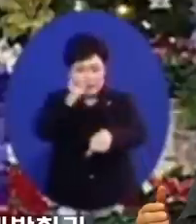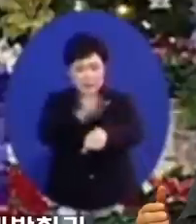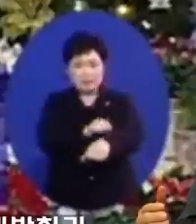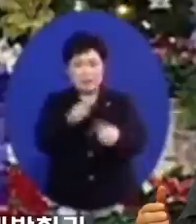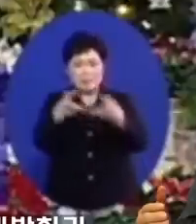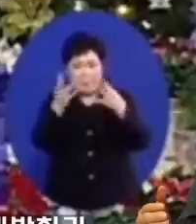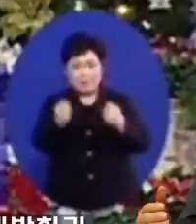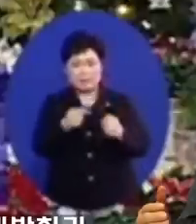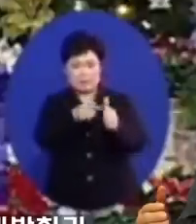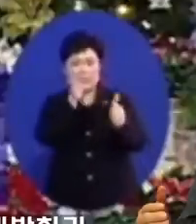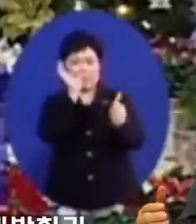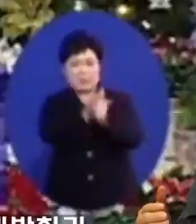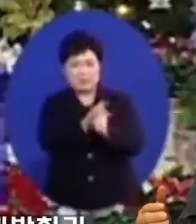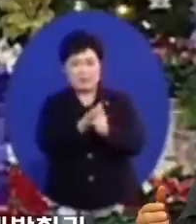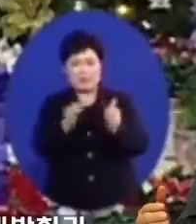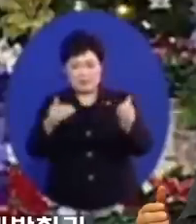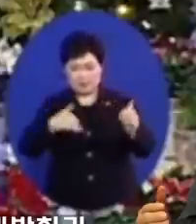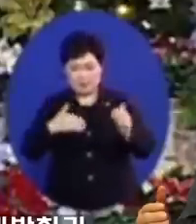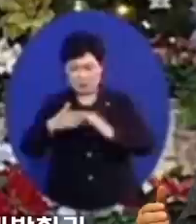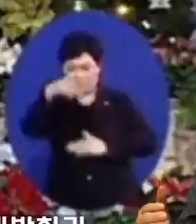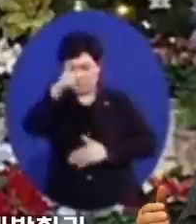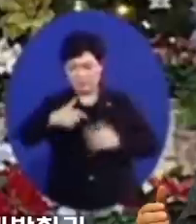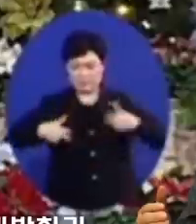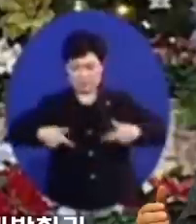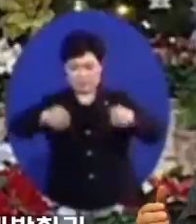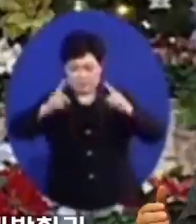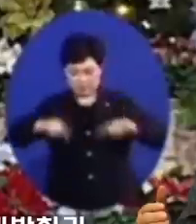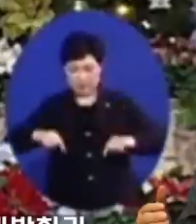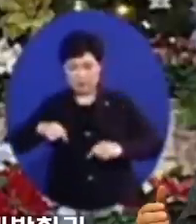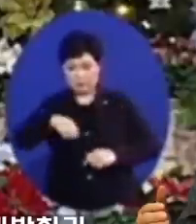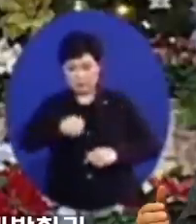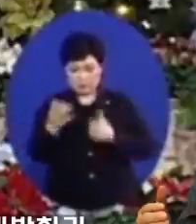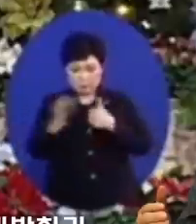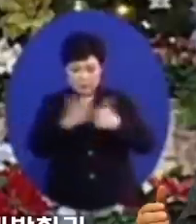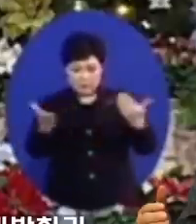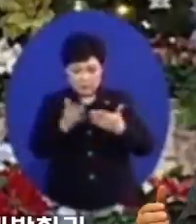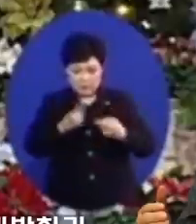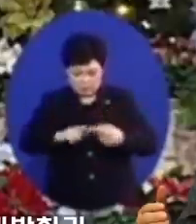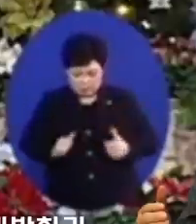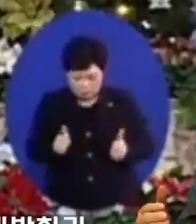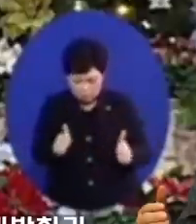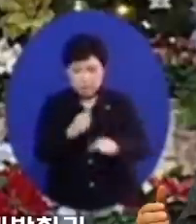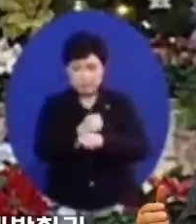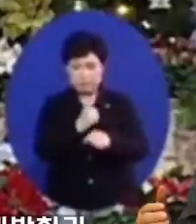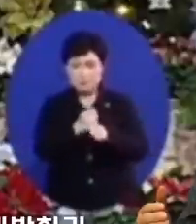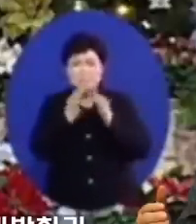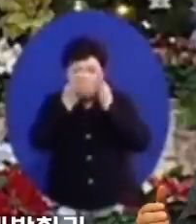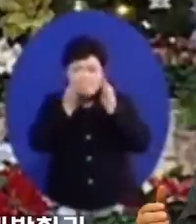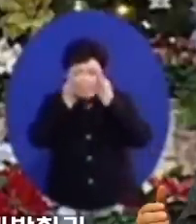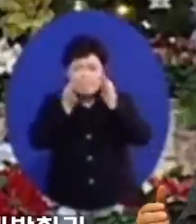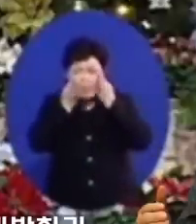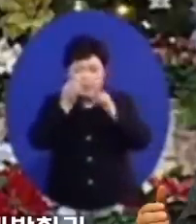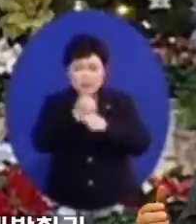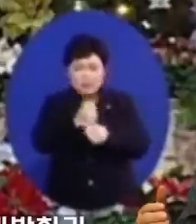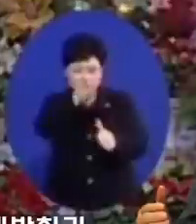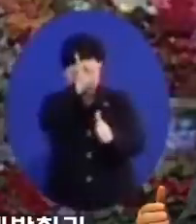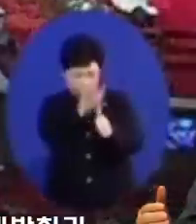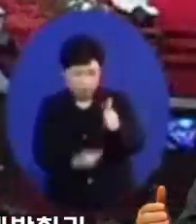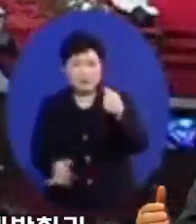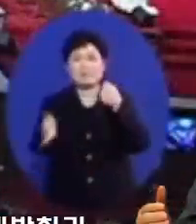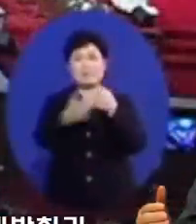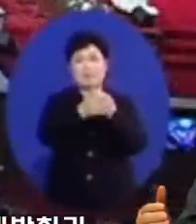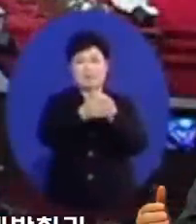맡기리니 내 주인이 즐거움이 장기하라. 충성했다. 자기 일에 대해서 전력을 기울였다. 온갖 노력을 다 기울여서 충성했기